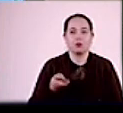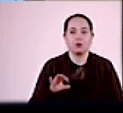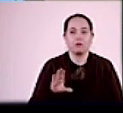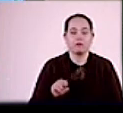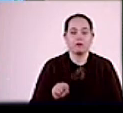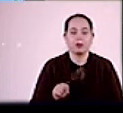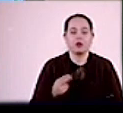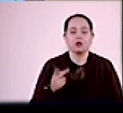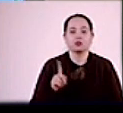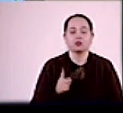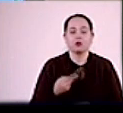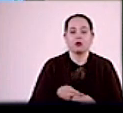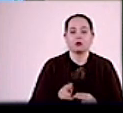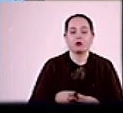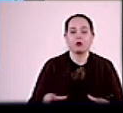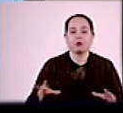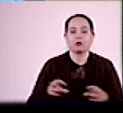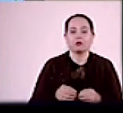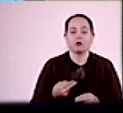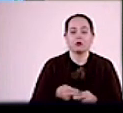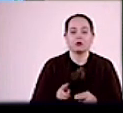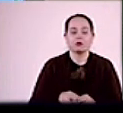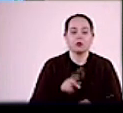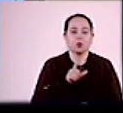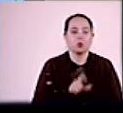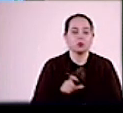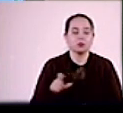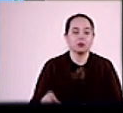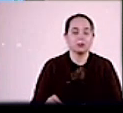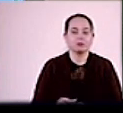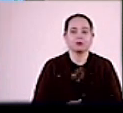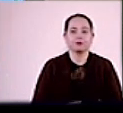Что же объединяет всех этих людей?